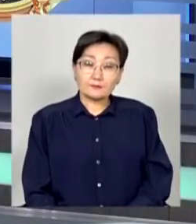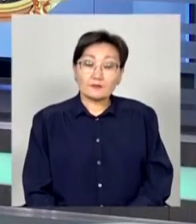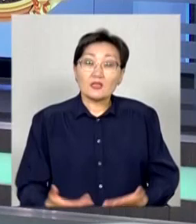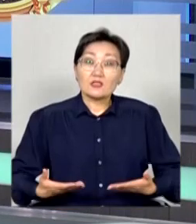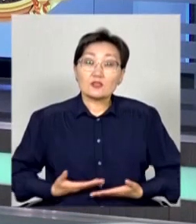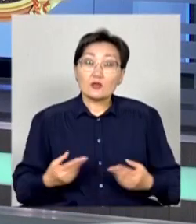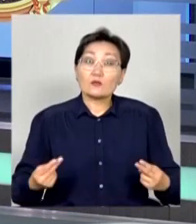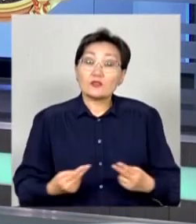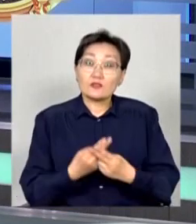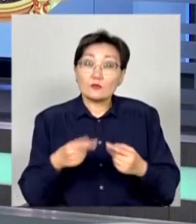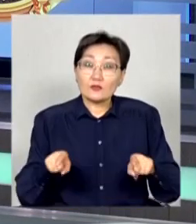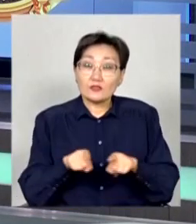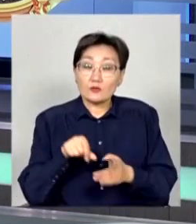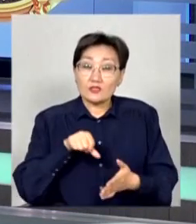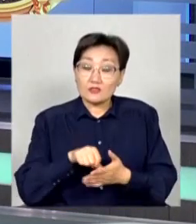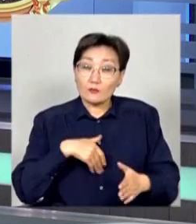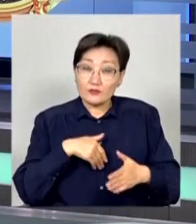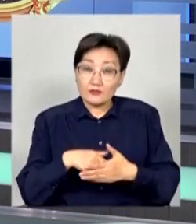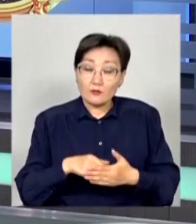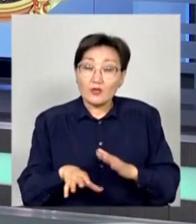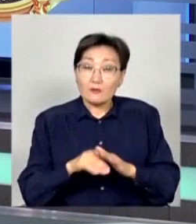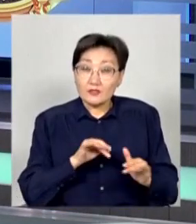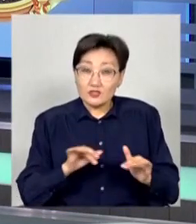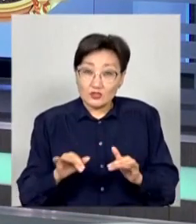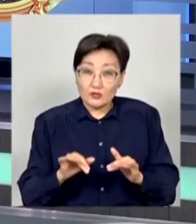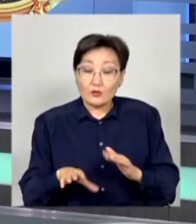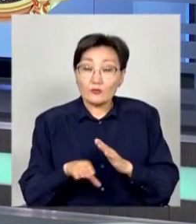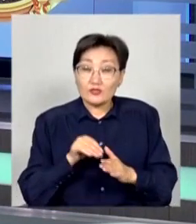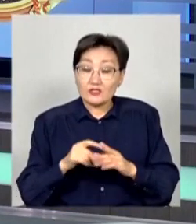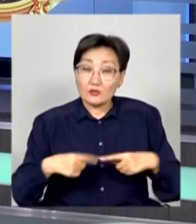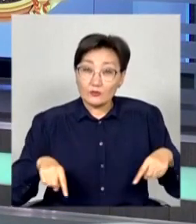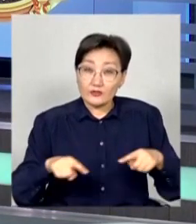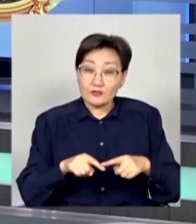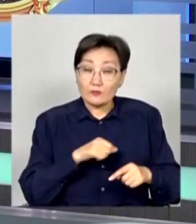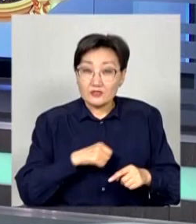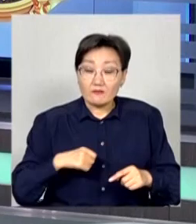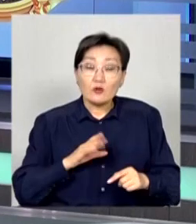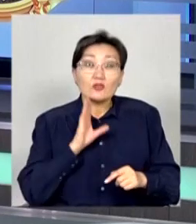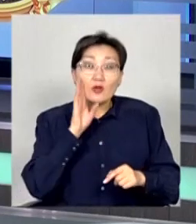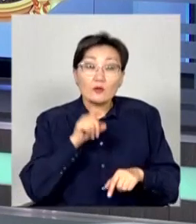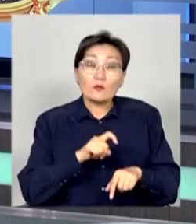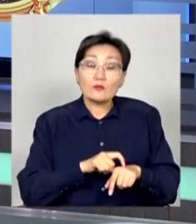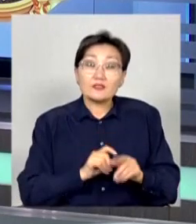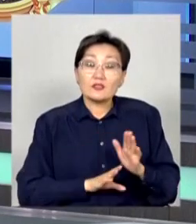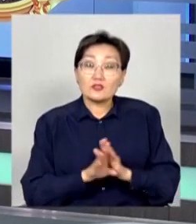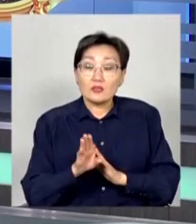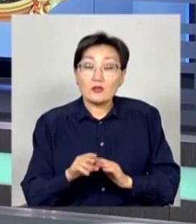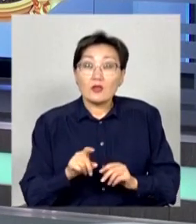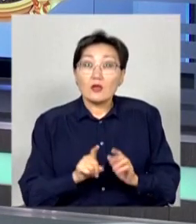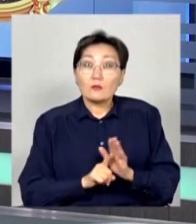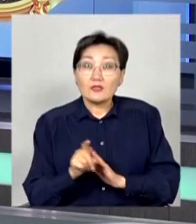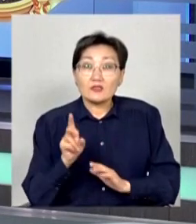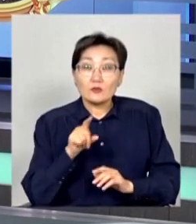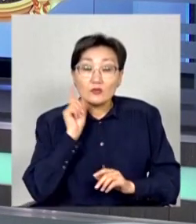Жители Астаны также принимают активное участие в президентских выборах. Избирательные участки с самого раннего утра посетили как молодежь, так и